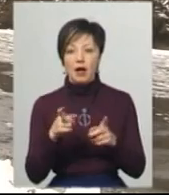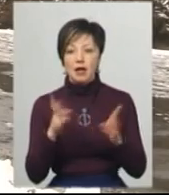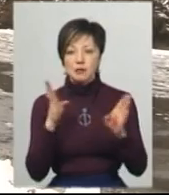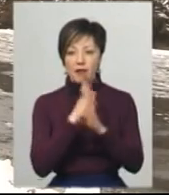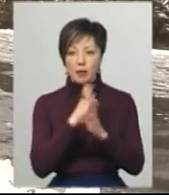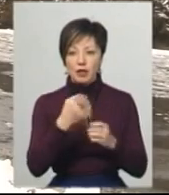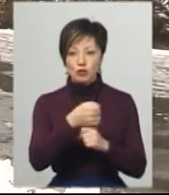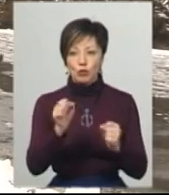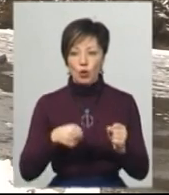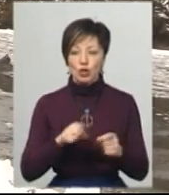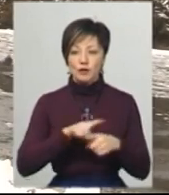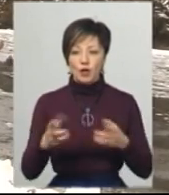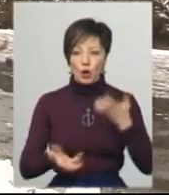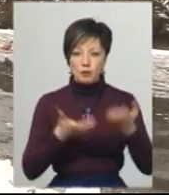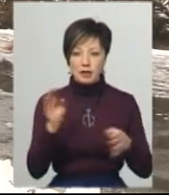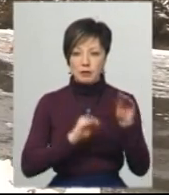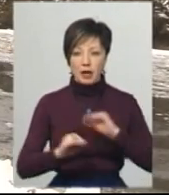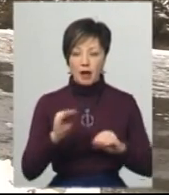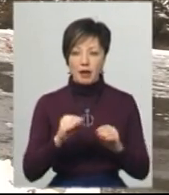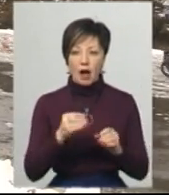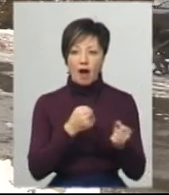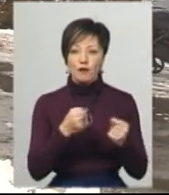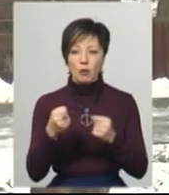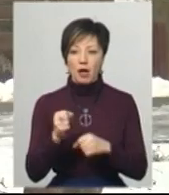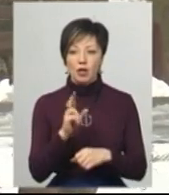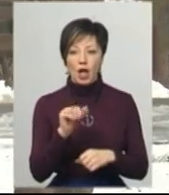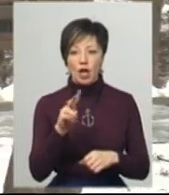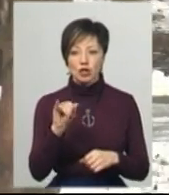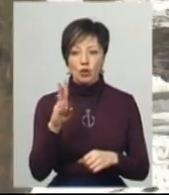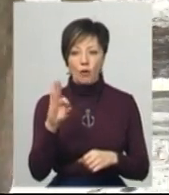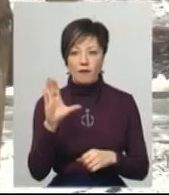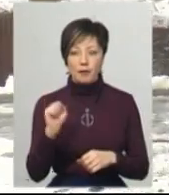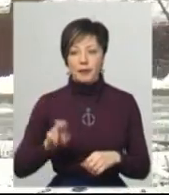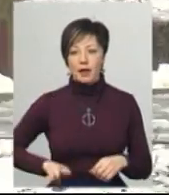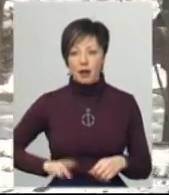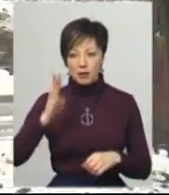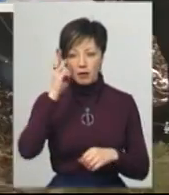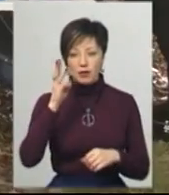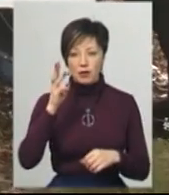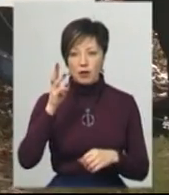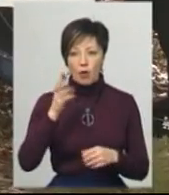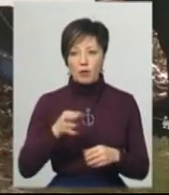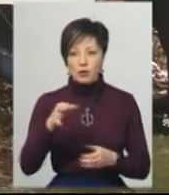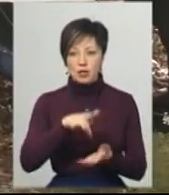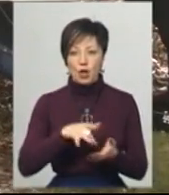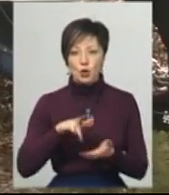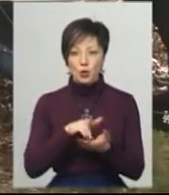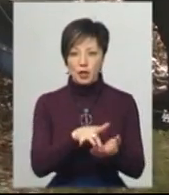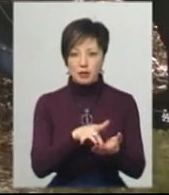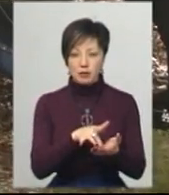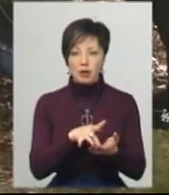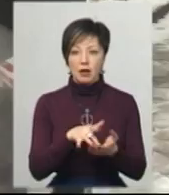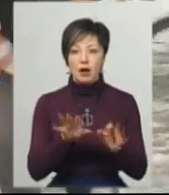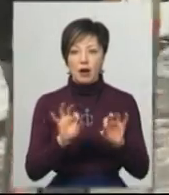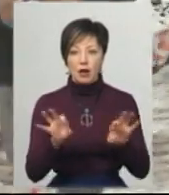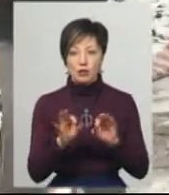зброї, швидкісне розбирання, збирання автомату Калашникова. Директор Хмельницького обласного центру туризму і краєзнавства учнівської молоді Наталя